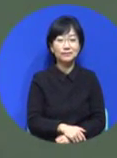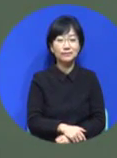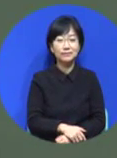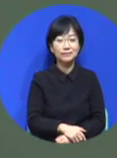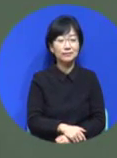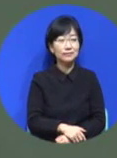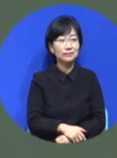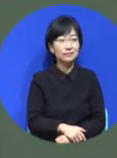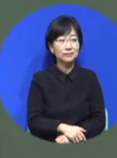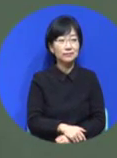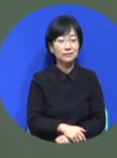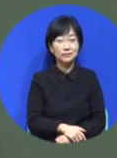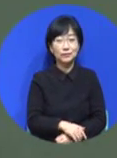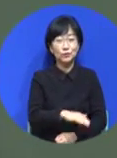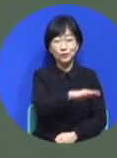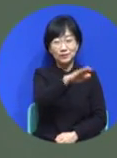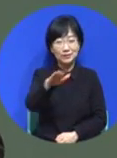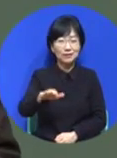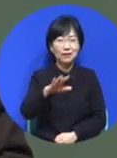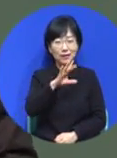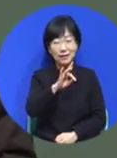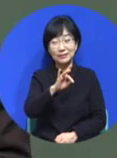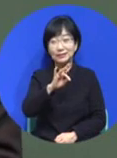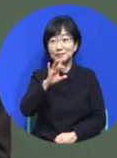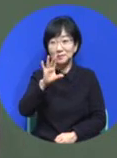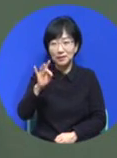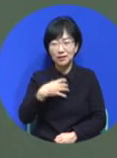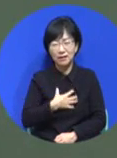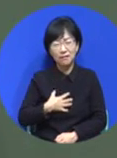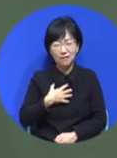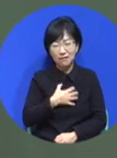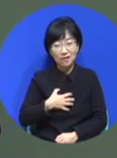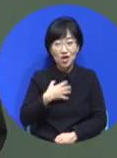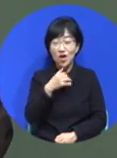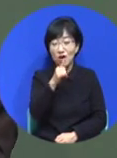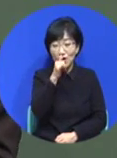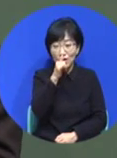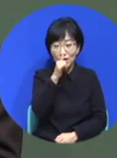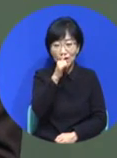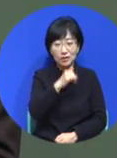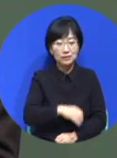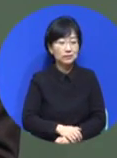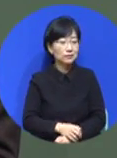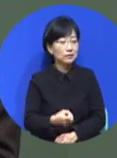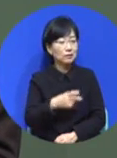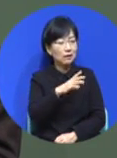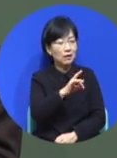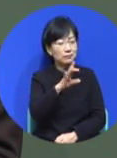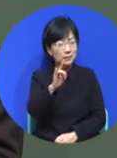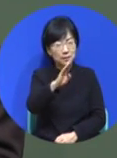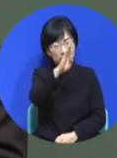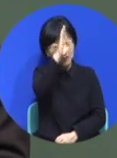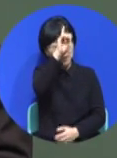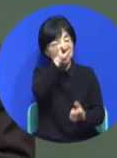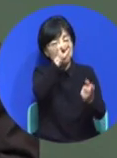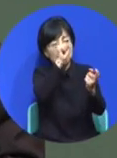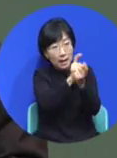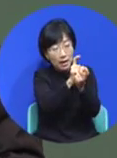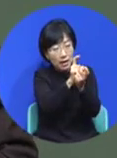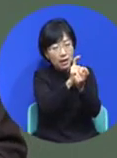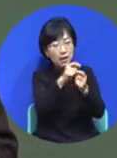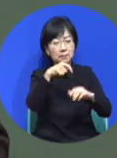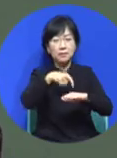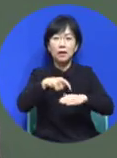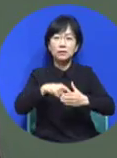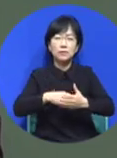우리는 뭐 염려에 잡히기도 하죠. And at times, we are caught up by our own worries. 뭐 병이 들고 이렇게 하면 불안해집니다.